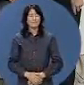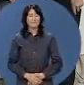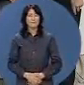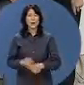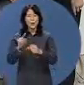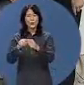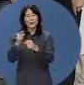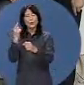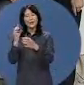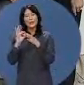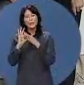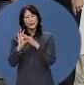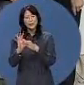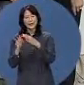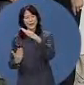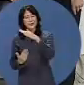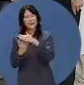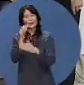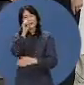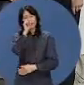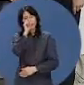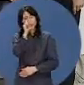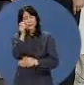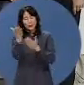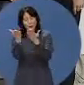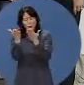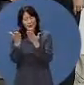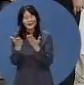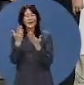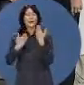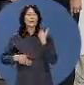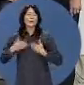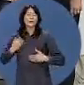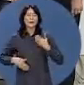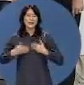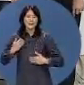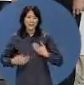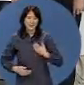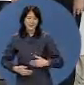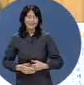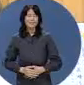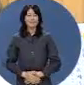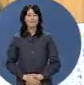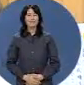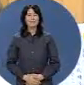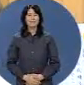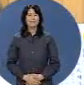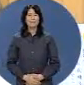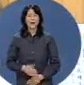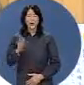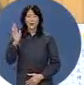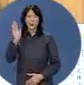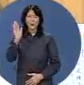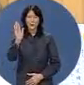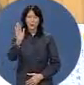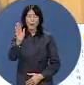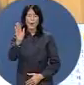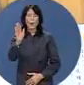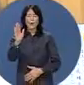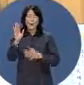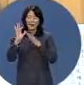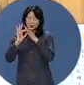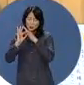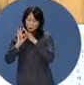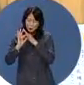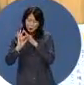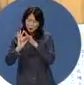引き続き最優をいだきましたのでとても私たち喜んでおり今後ともこれが